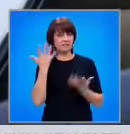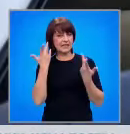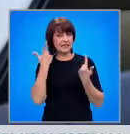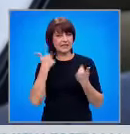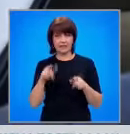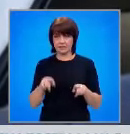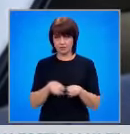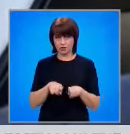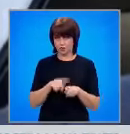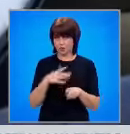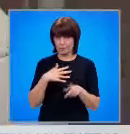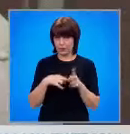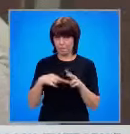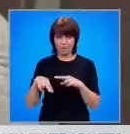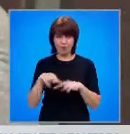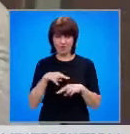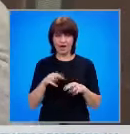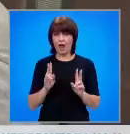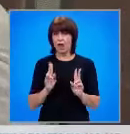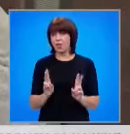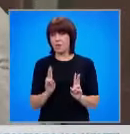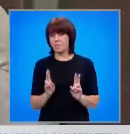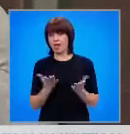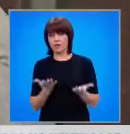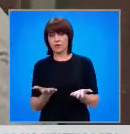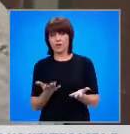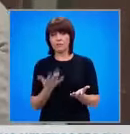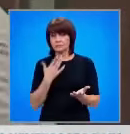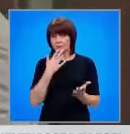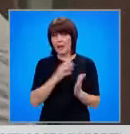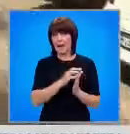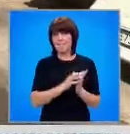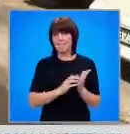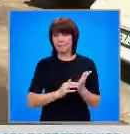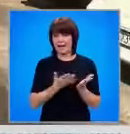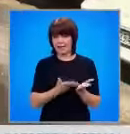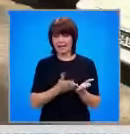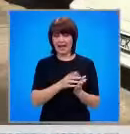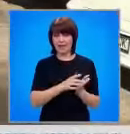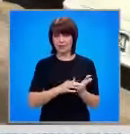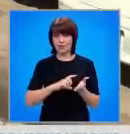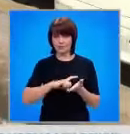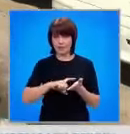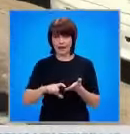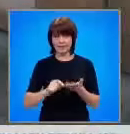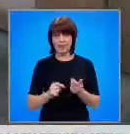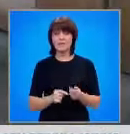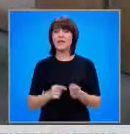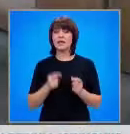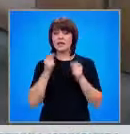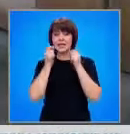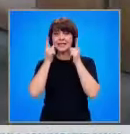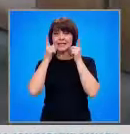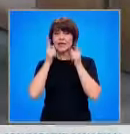същата проверка. Просто, нали, нормалните неща. Касов апарат, касова наличност. За разлика от Венцислав, изненадани